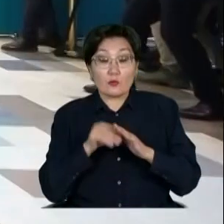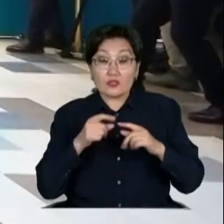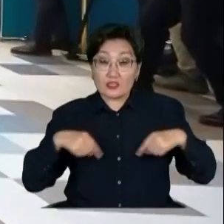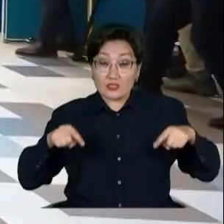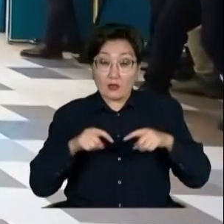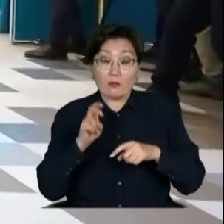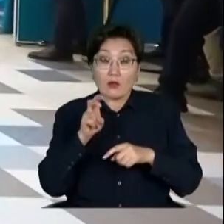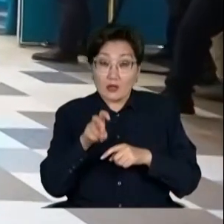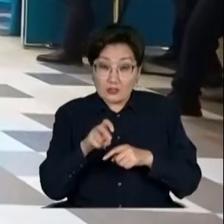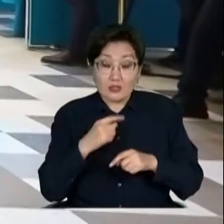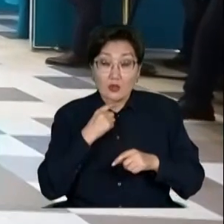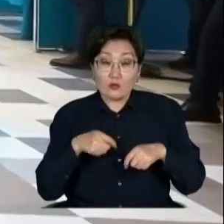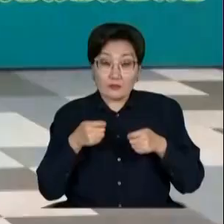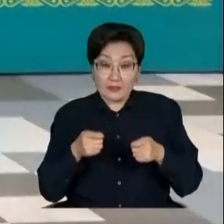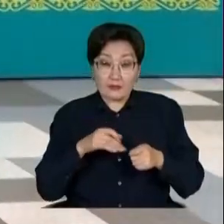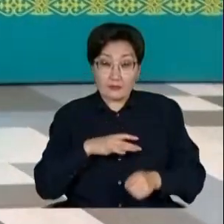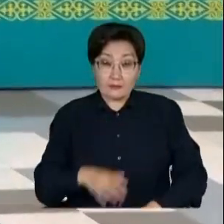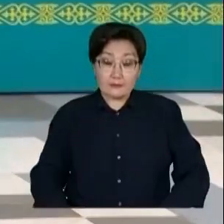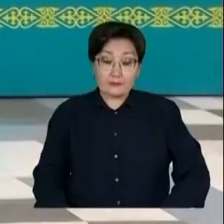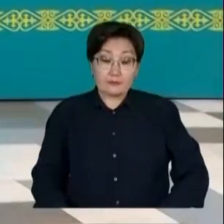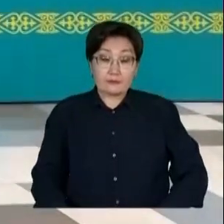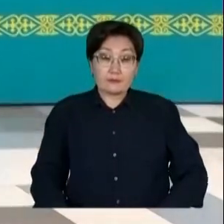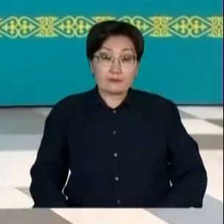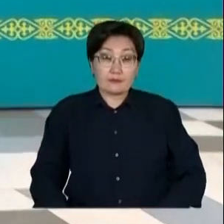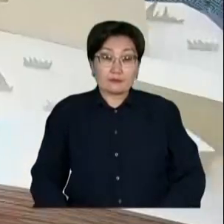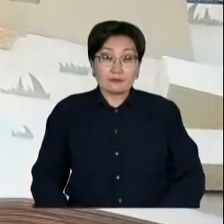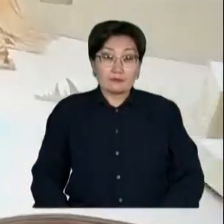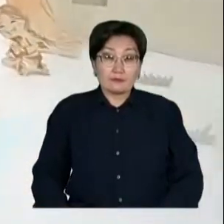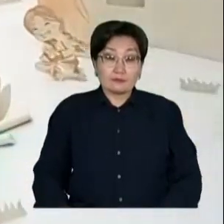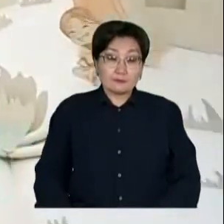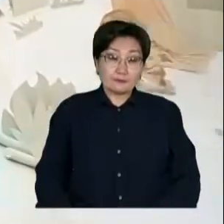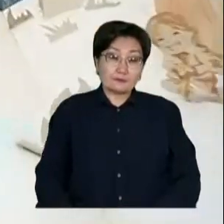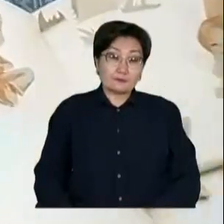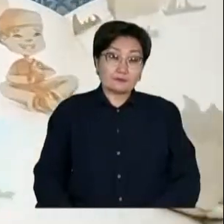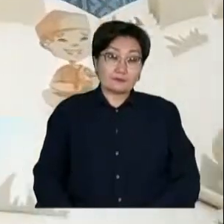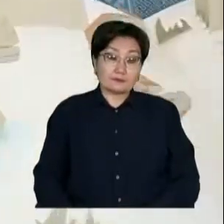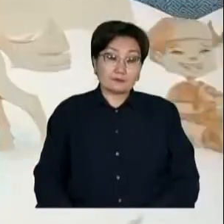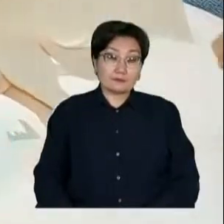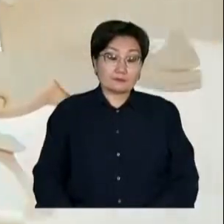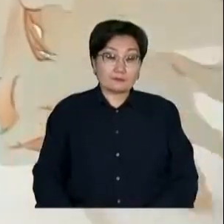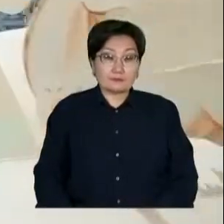беру учаскесінде өз таңдауын жасады. Камшат Мұхамеджан, Дастан Темірбекұлы, Алматы телеарнасы, Астана.